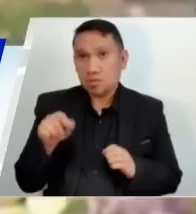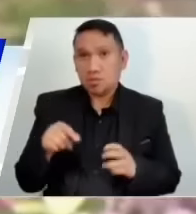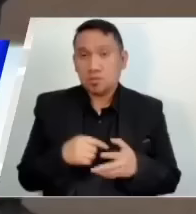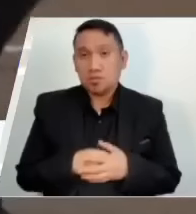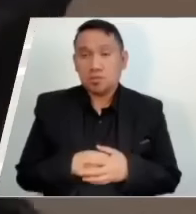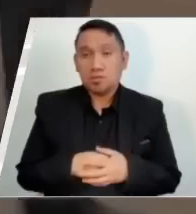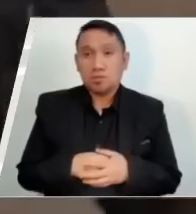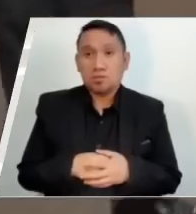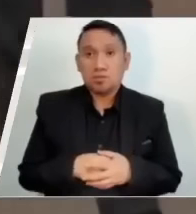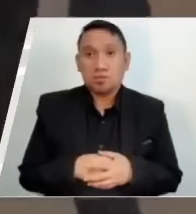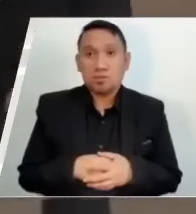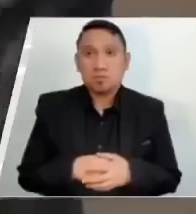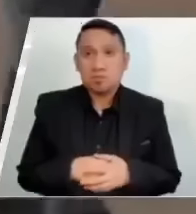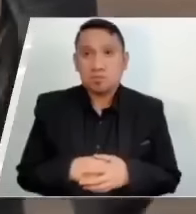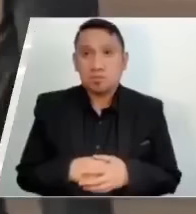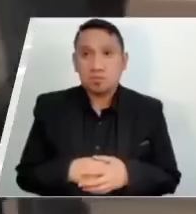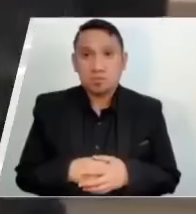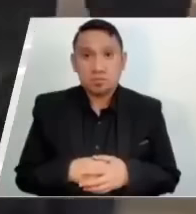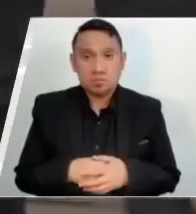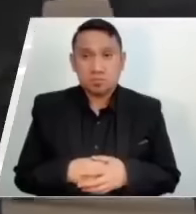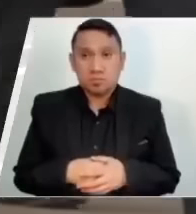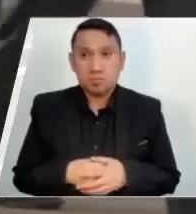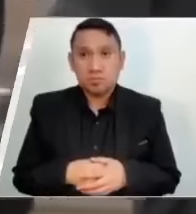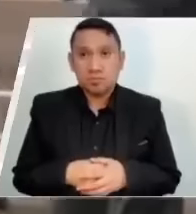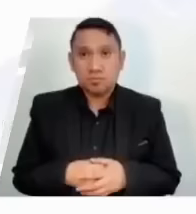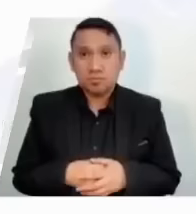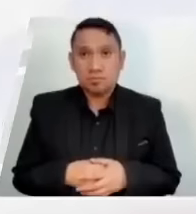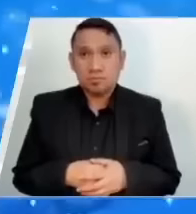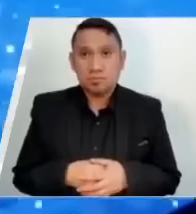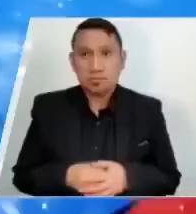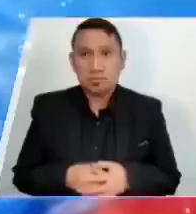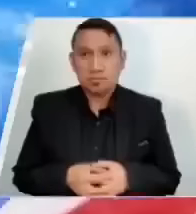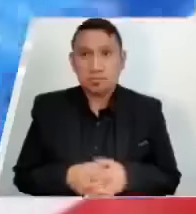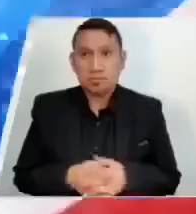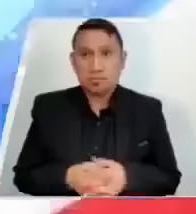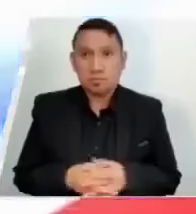para bisitahin ang kanyang ama.